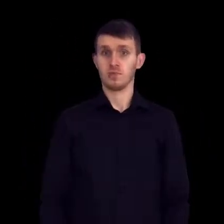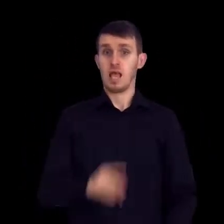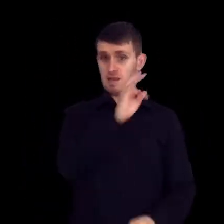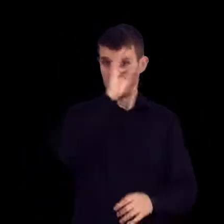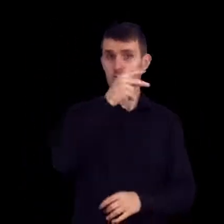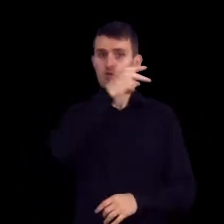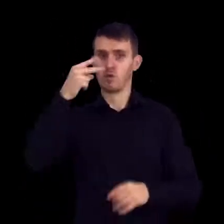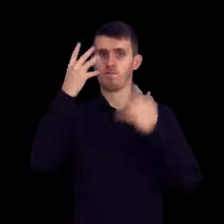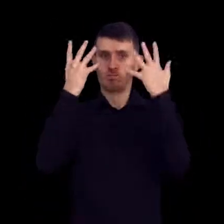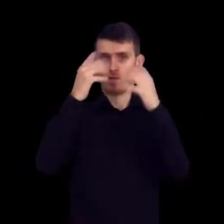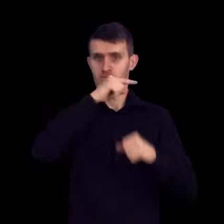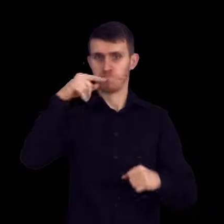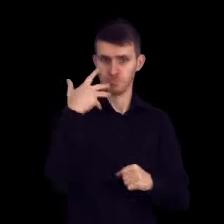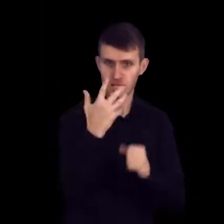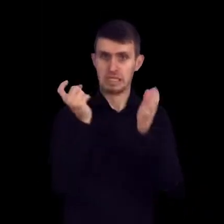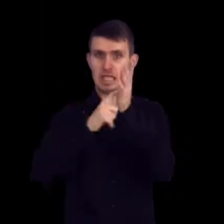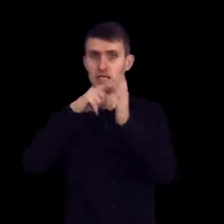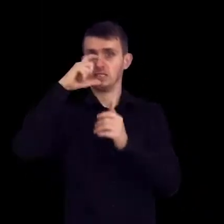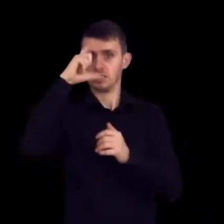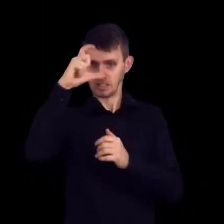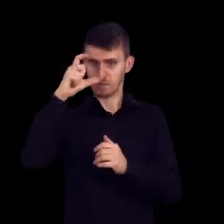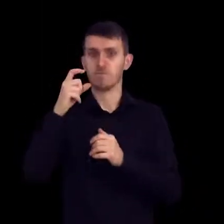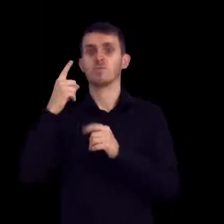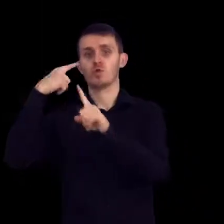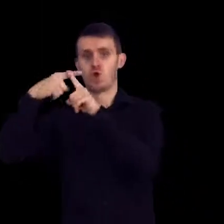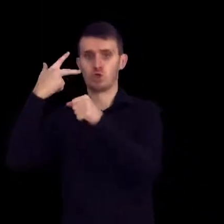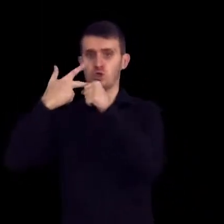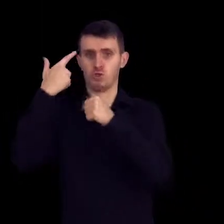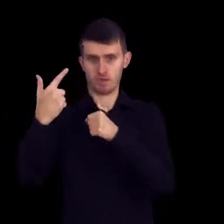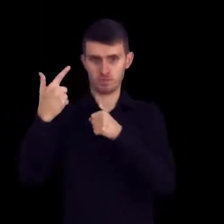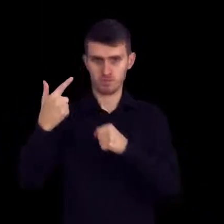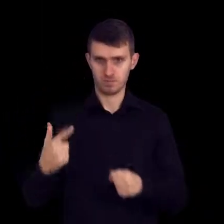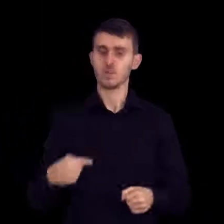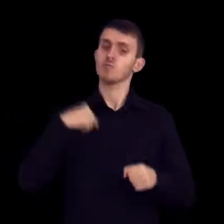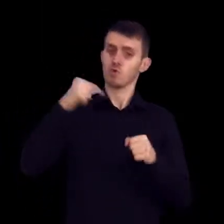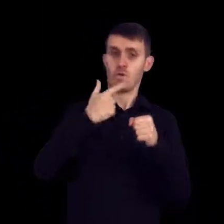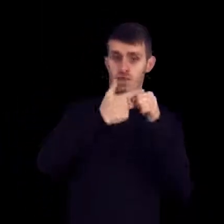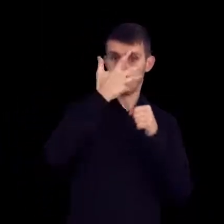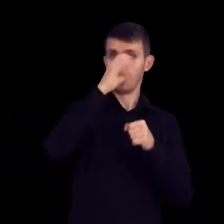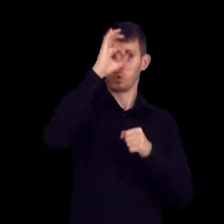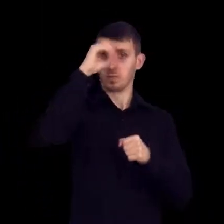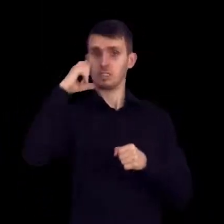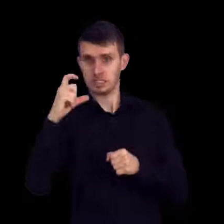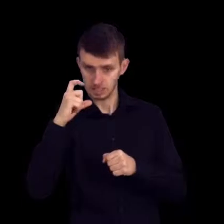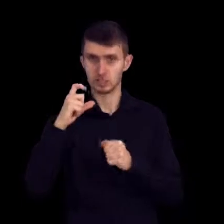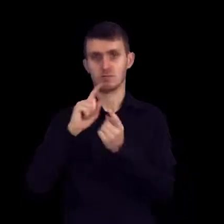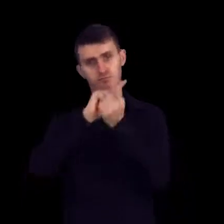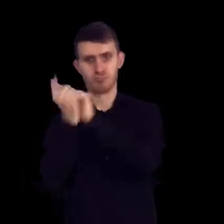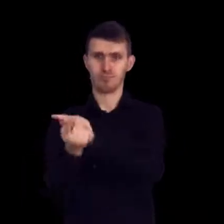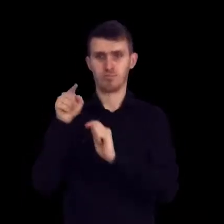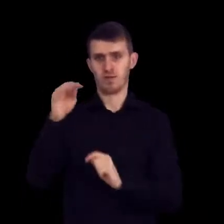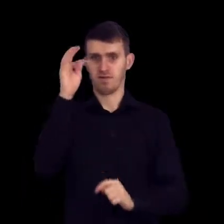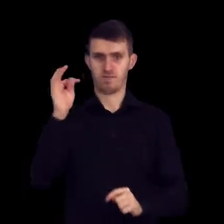stopnie Fahrenheita równa się 9 5 razy stopnie Celsjusza dodać 32 mamy przeliczyć